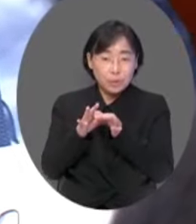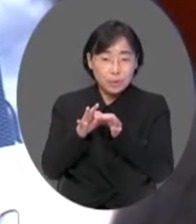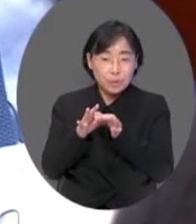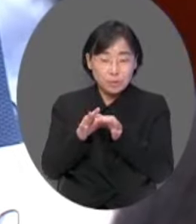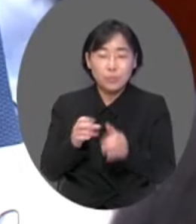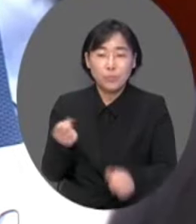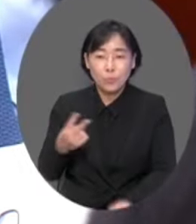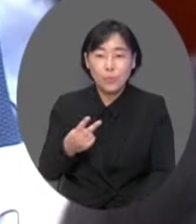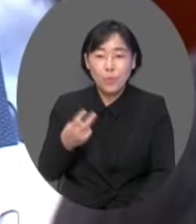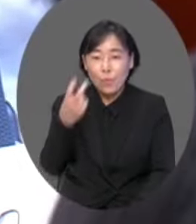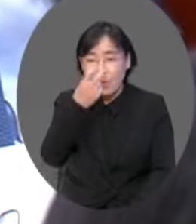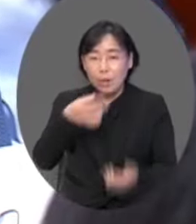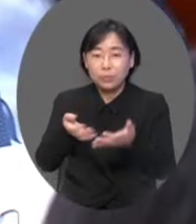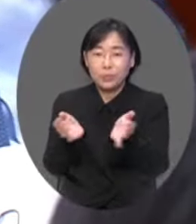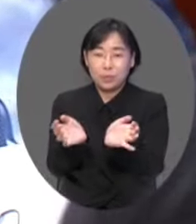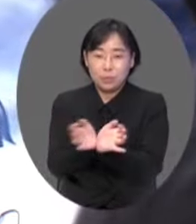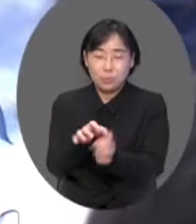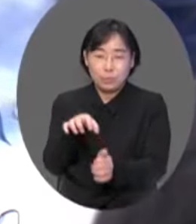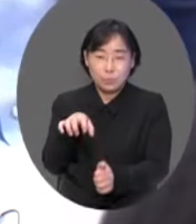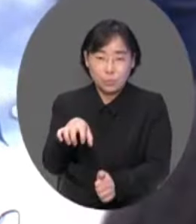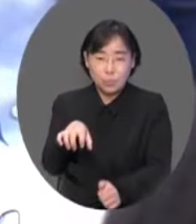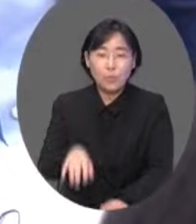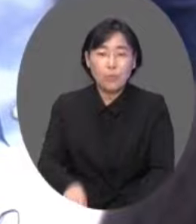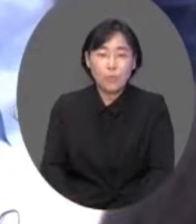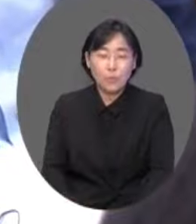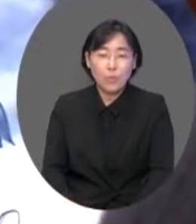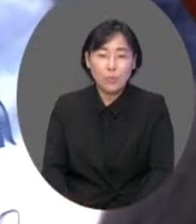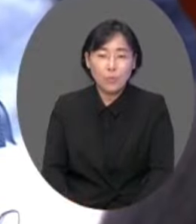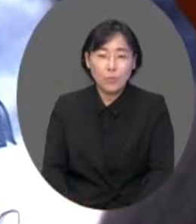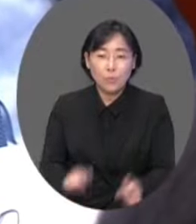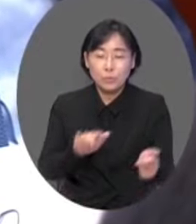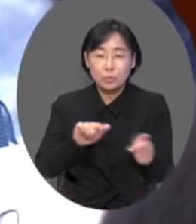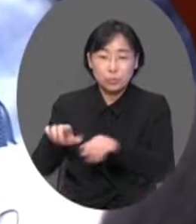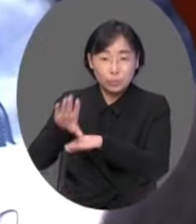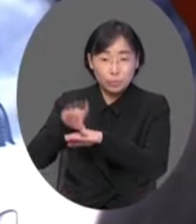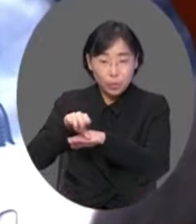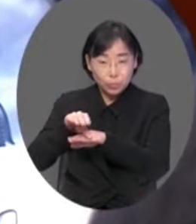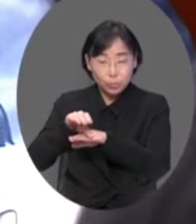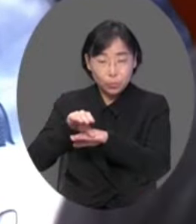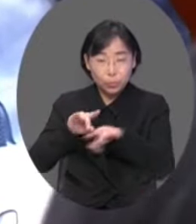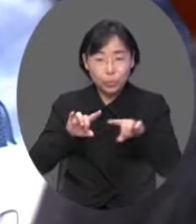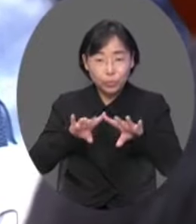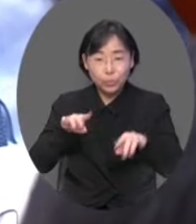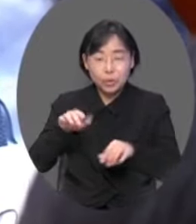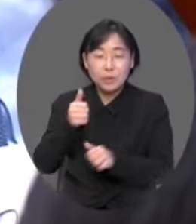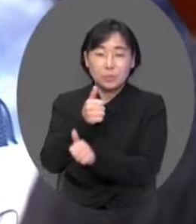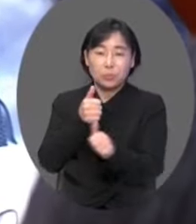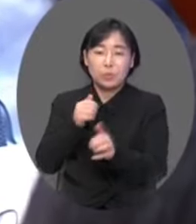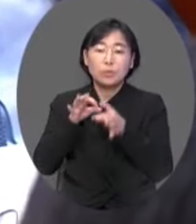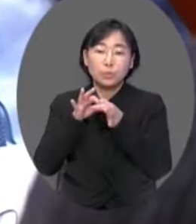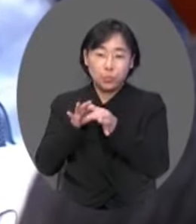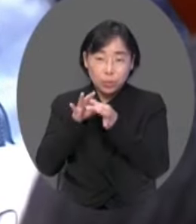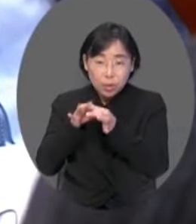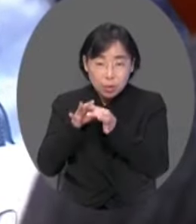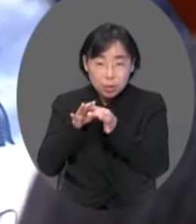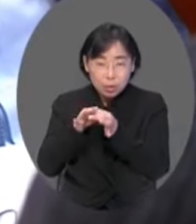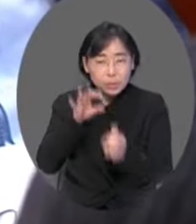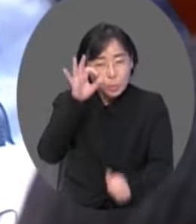감사원 감사관, 또 국세청 조사 요원을 통해서 방통위를 인식합니다.